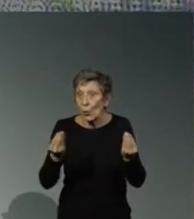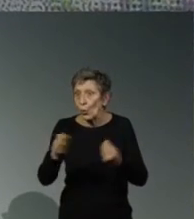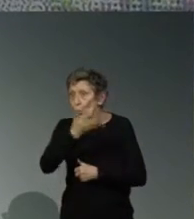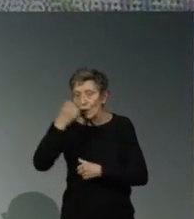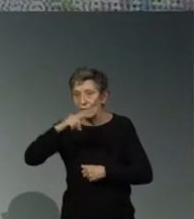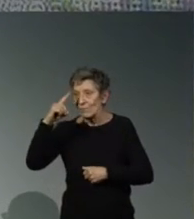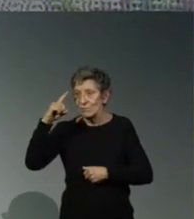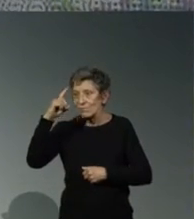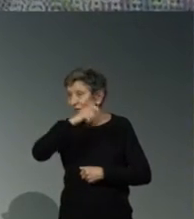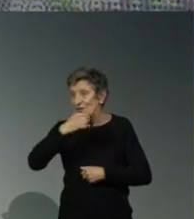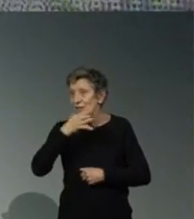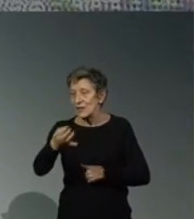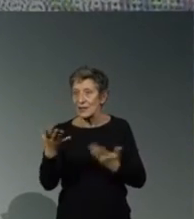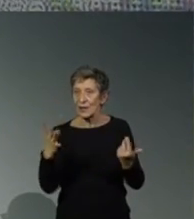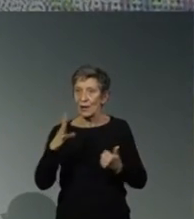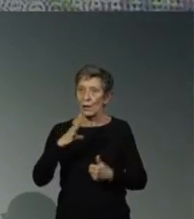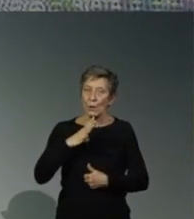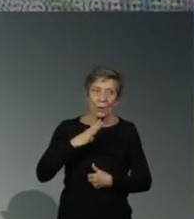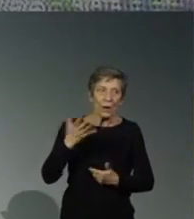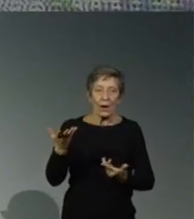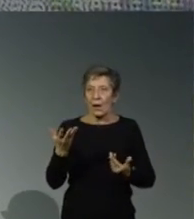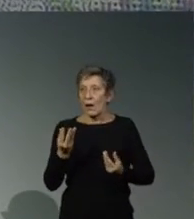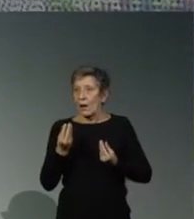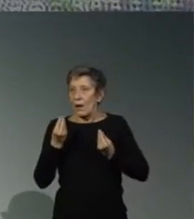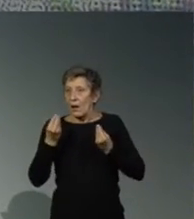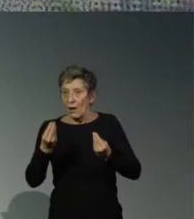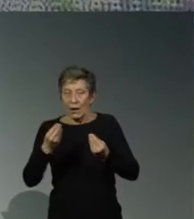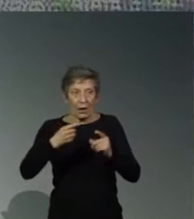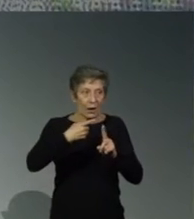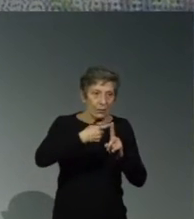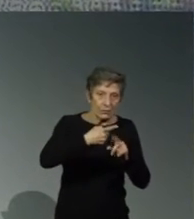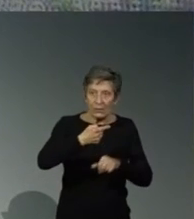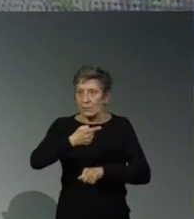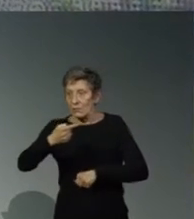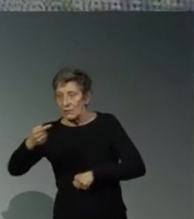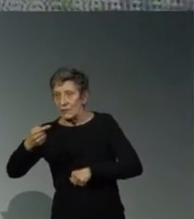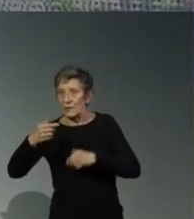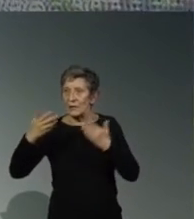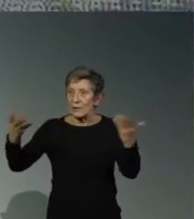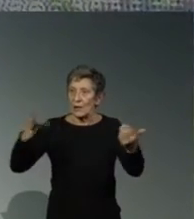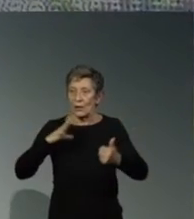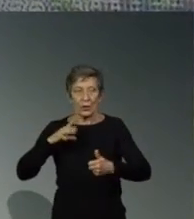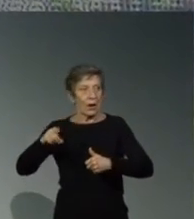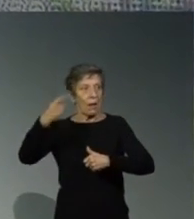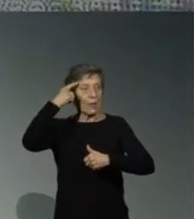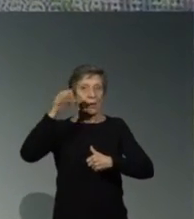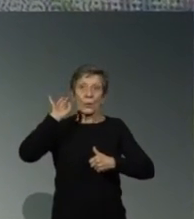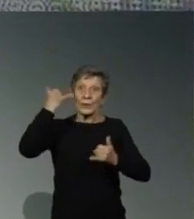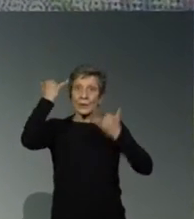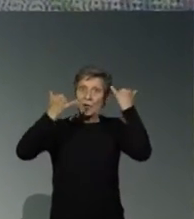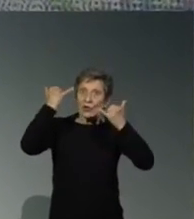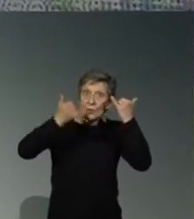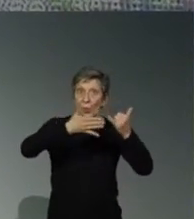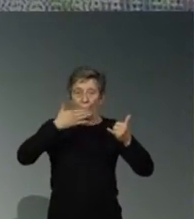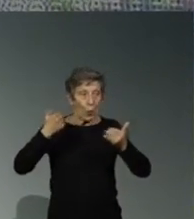Beaucoup donnent des bons et des mauvais points, beaucoup s'inquiètent, beaucoup reviennent à une espèce d'essentialisme de ce que c'est que l'écriture ou l'imagination. Bon,